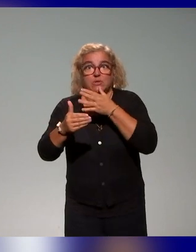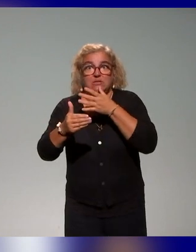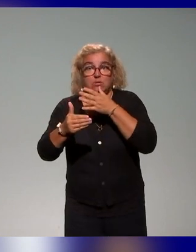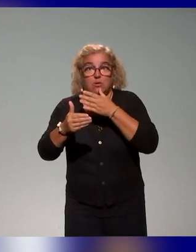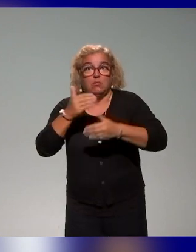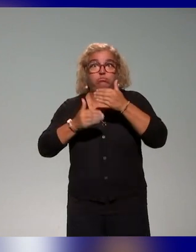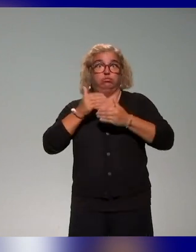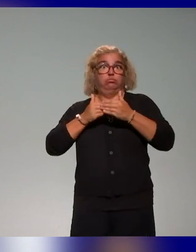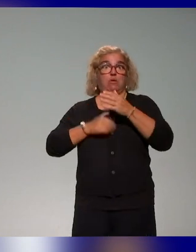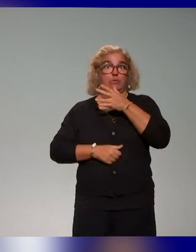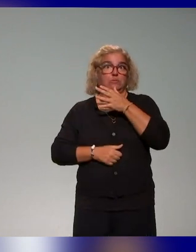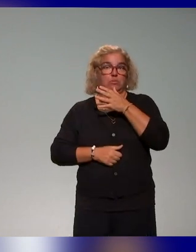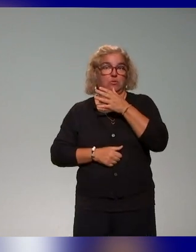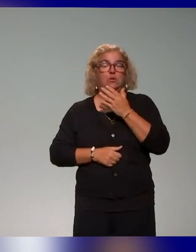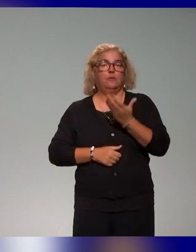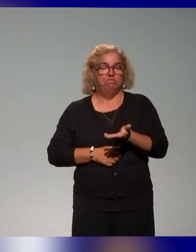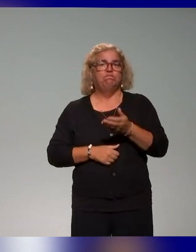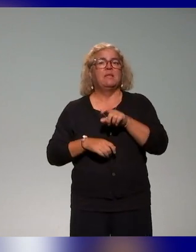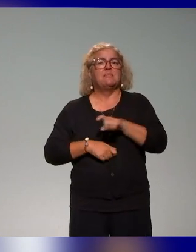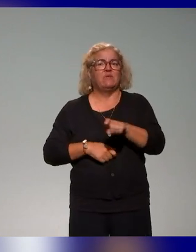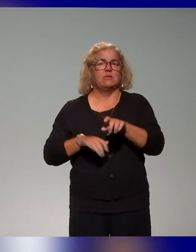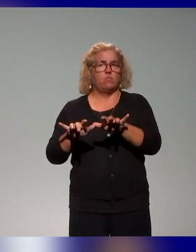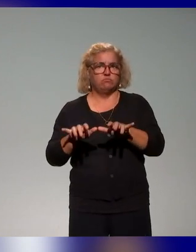ça, c'est la navigation au clavier.